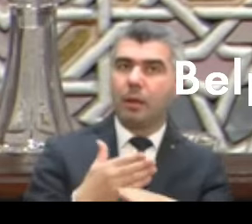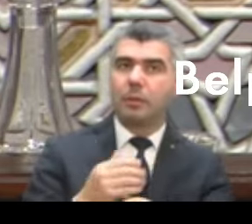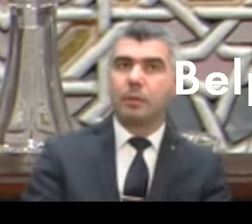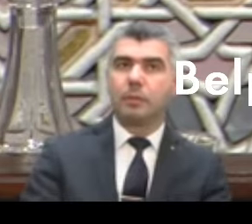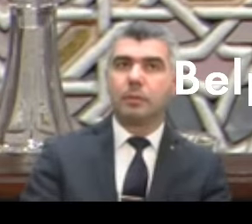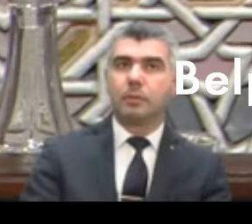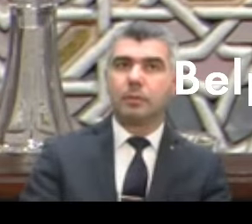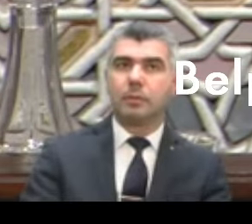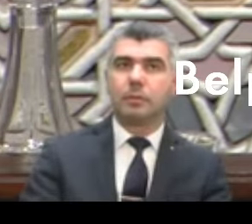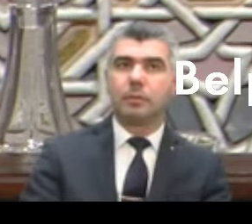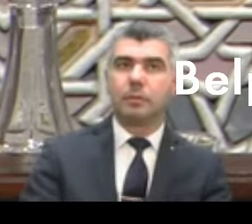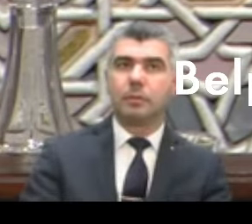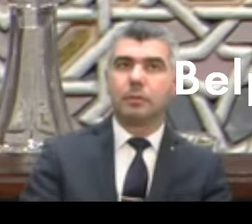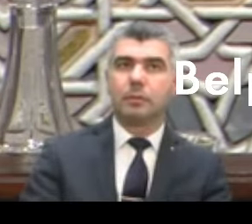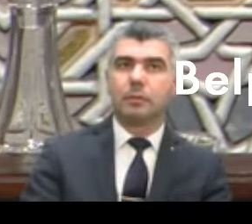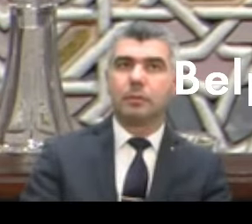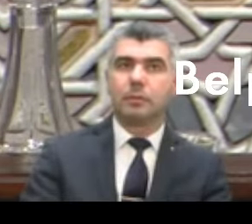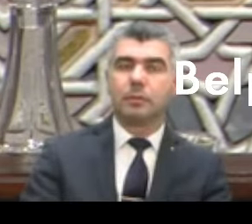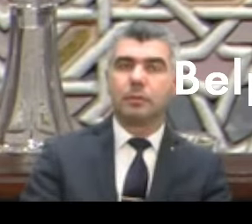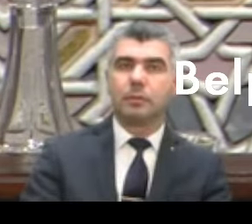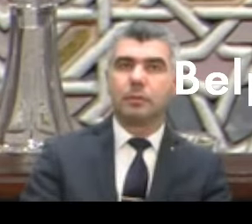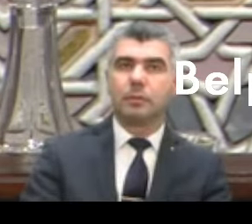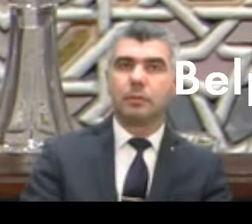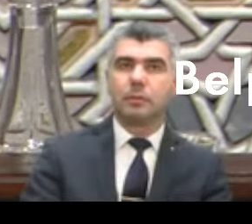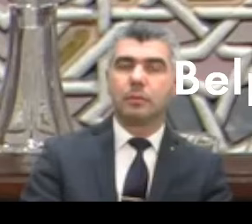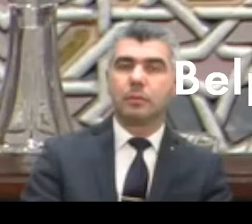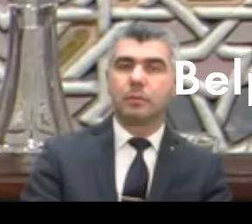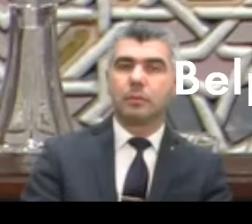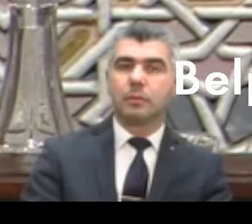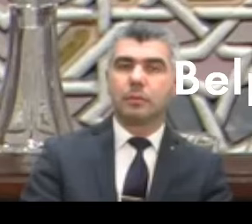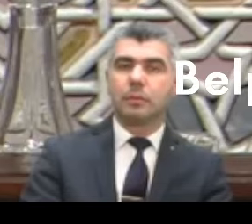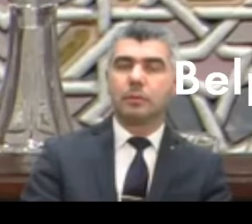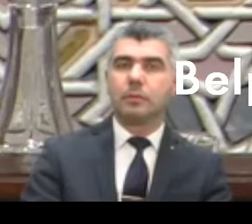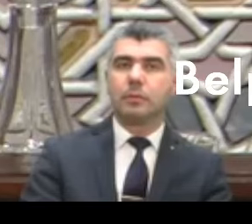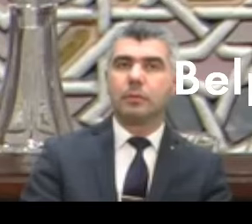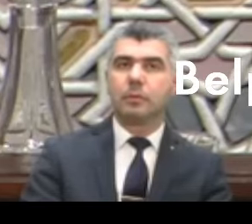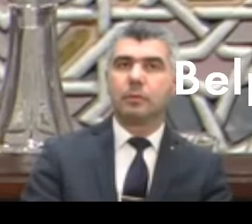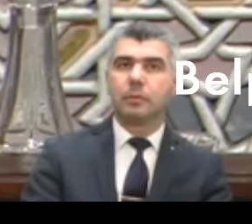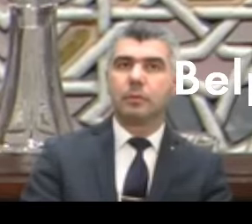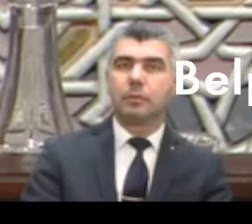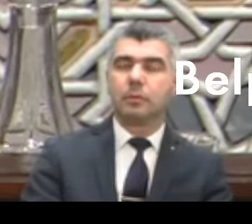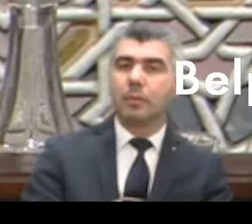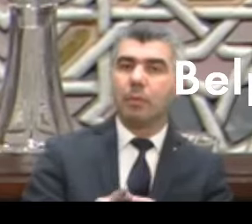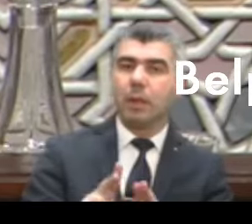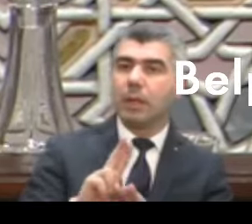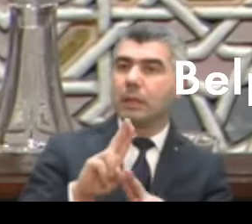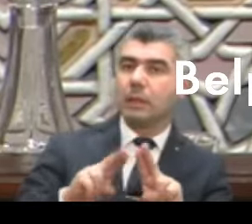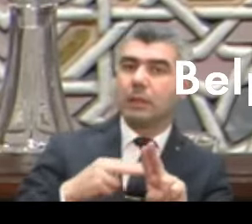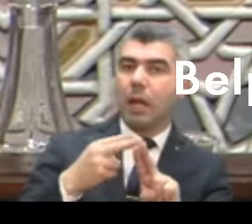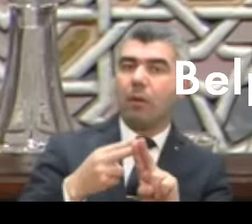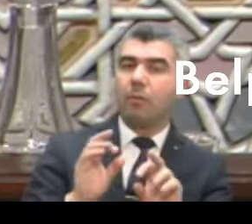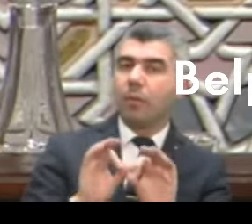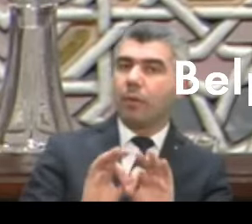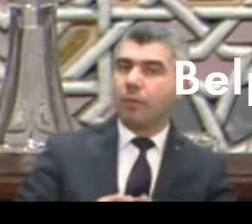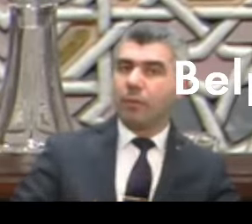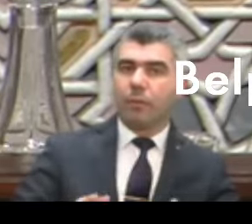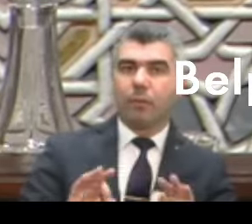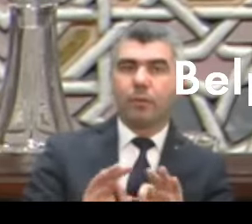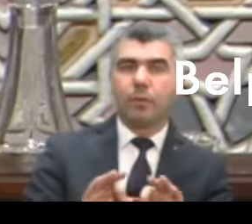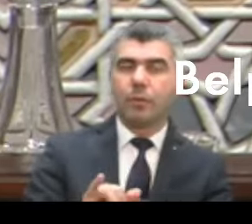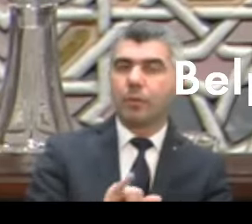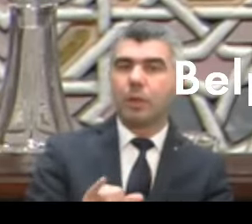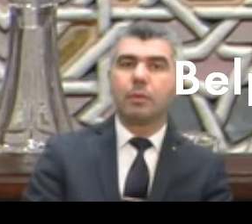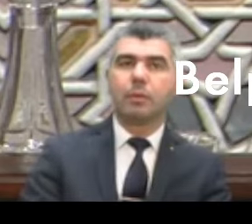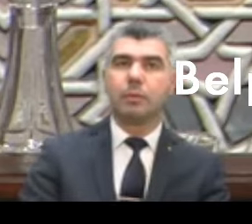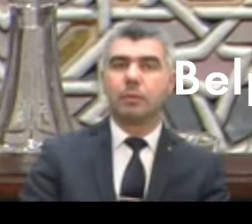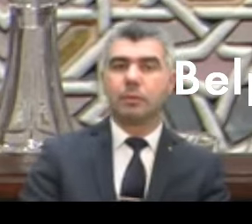السيد الرئيس السيده الرئيسه السيده الرئيسه ما ترديش على السيد النائب الله يخليك